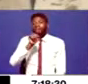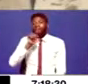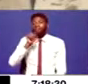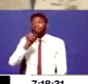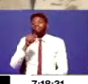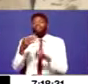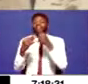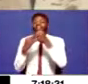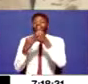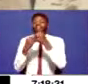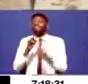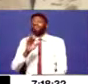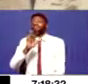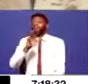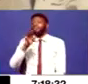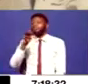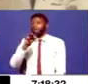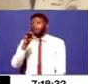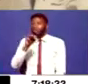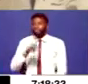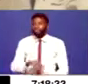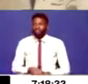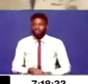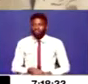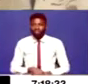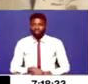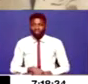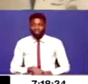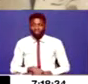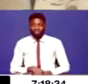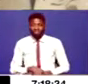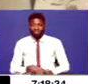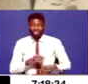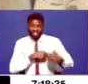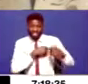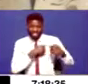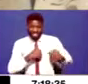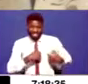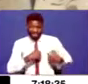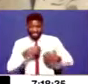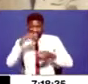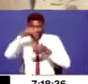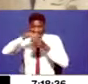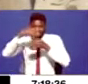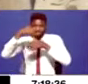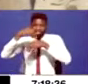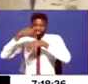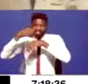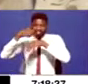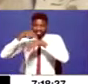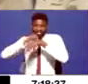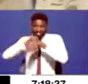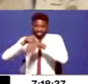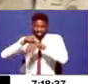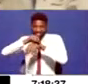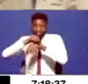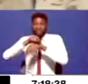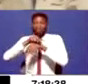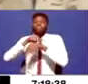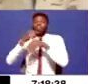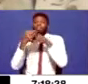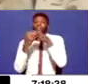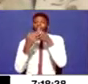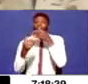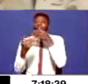Mzizi hiyo sasa bila kumulika inamwaga damu sana. Inamwaga kwa mbavu huku hivi.